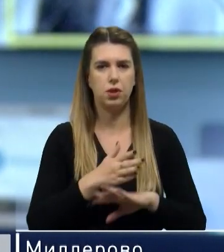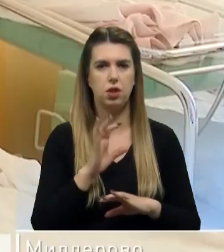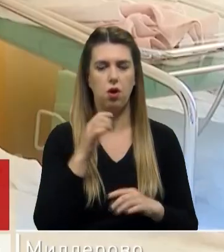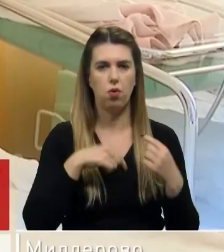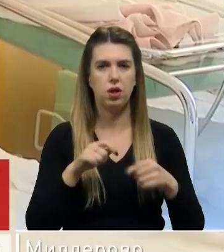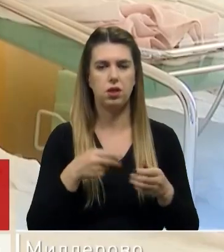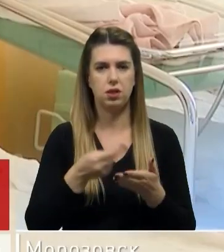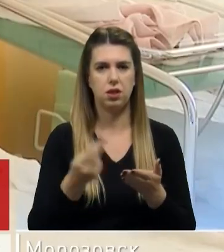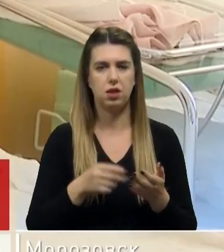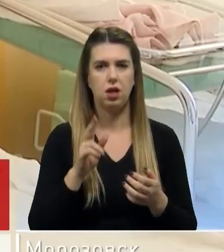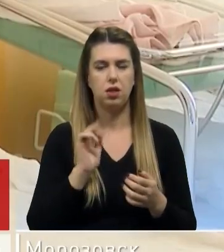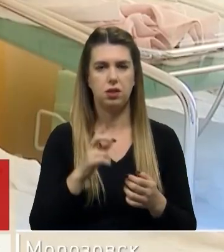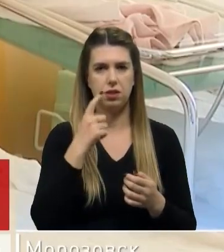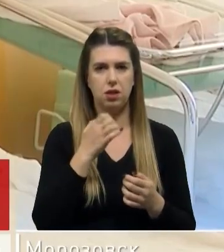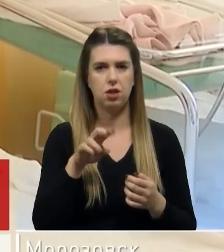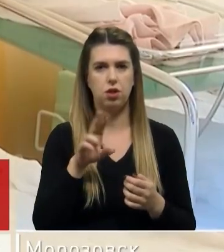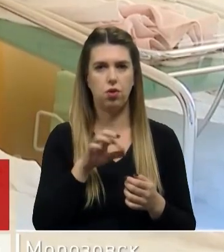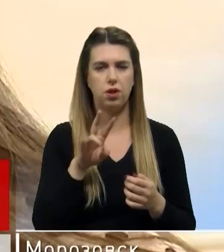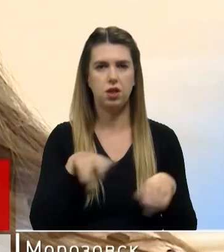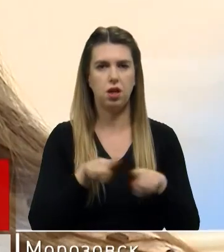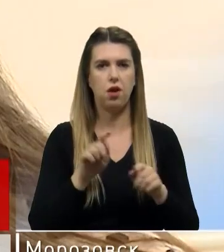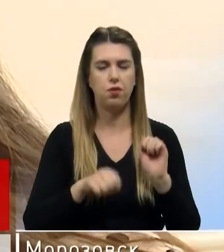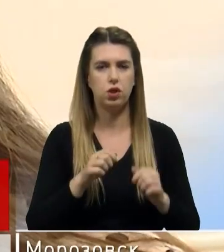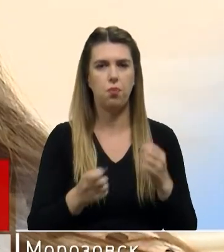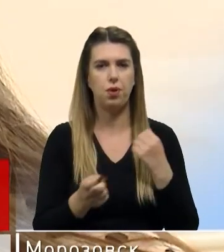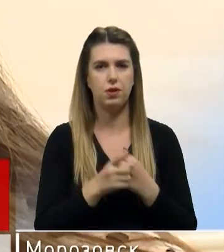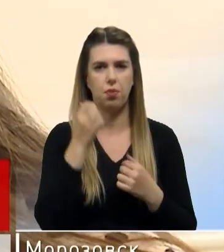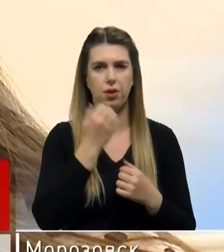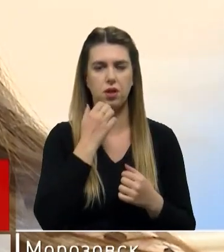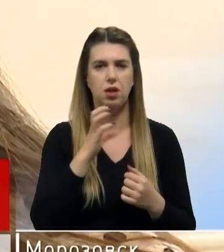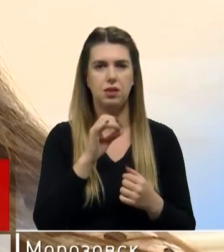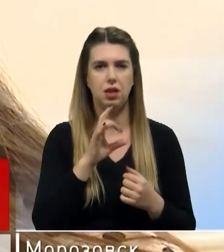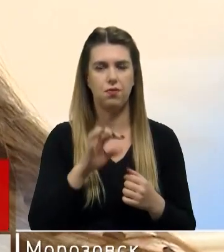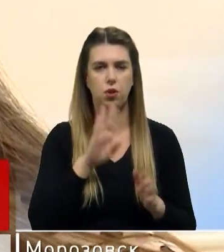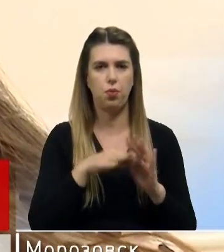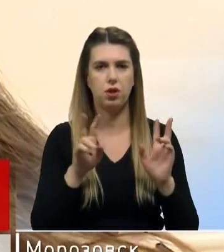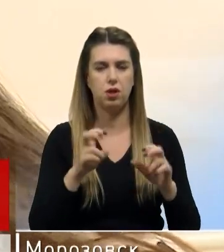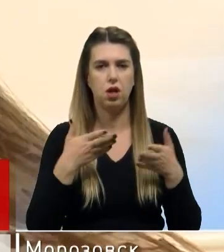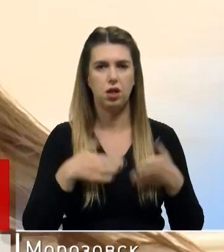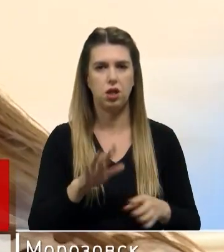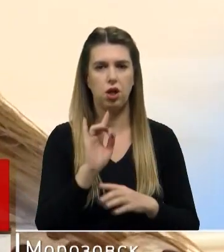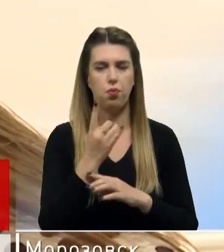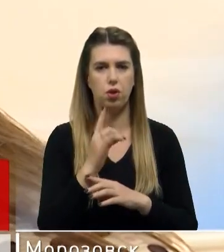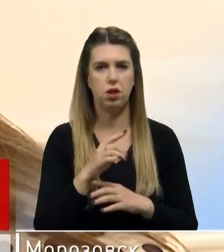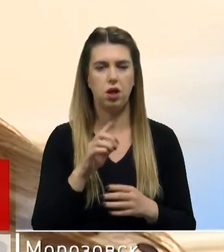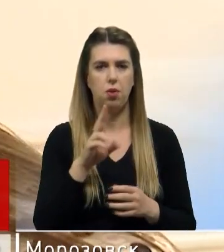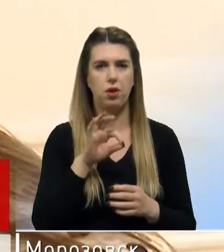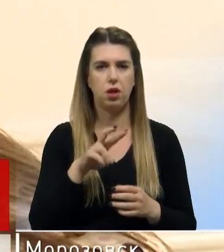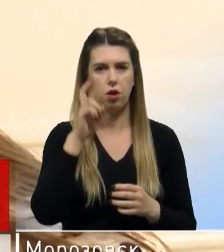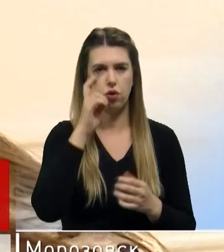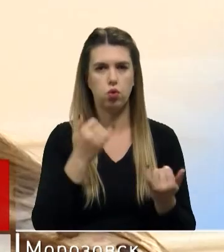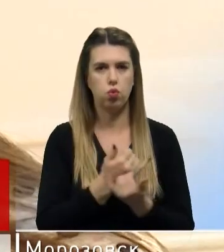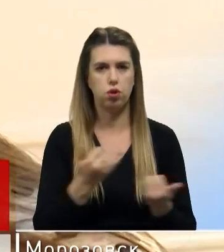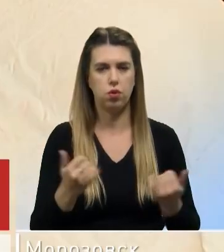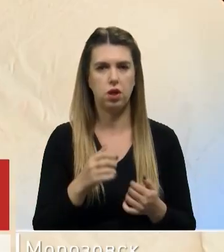органы ЗАГС. Как сообщает сайт Донленд, такая возможность появилась благодаря сервису под названием «Рождение ребенка» на портале